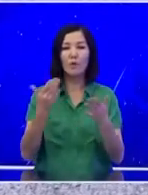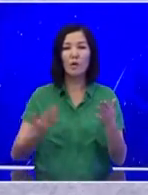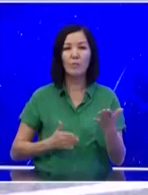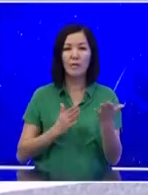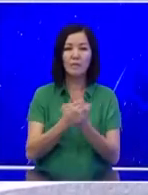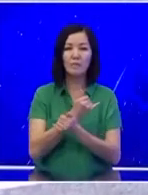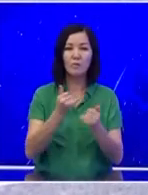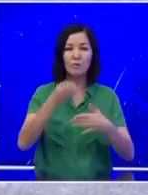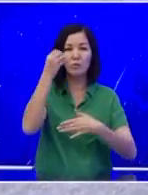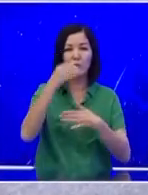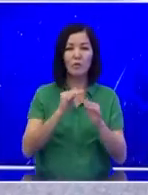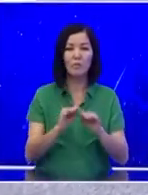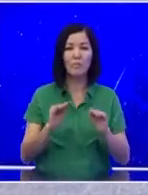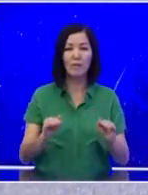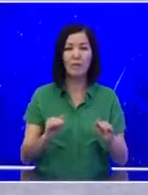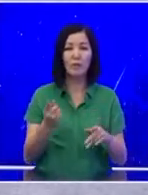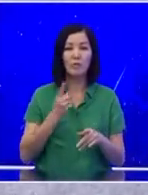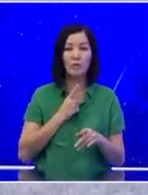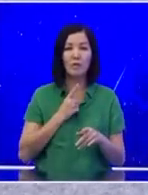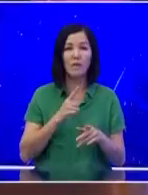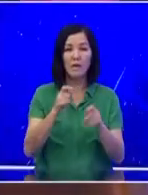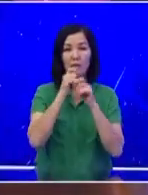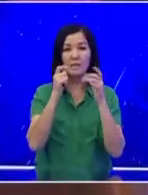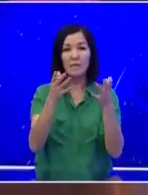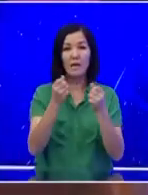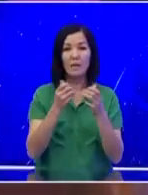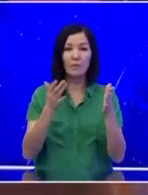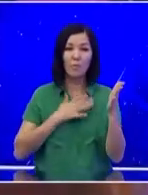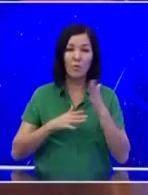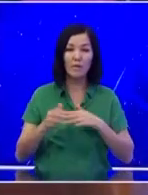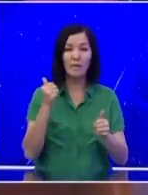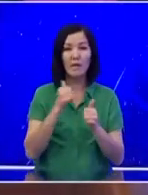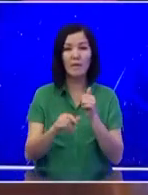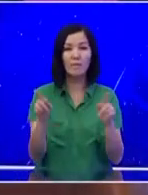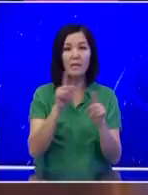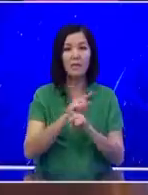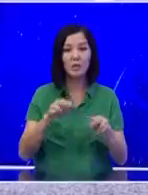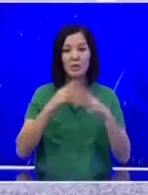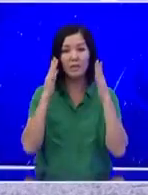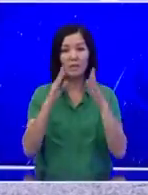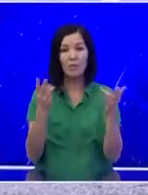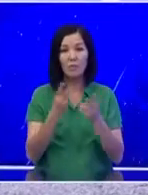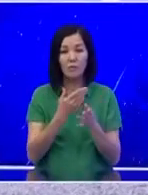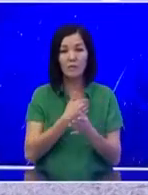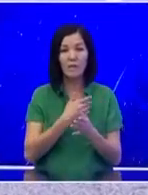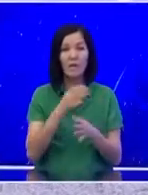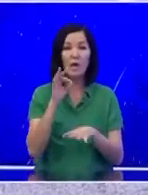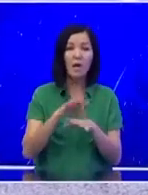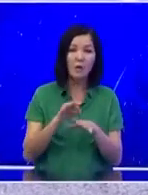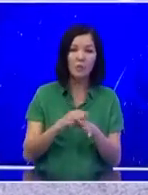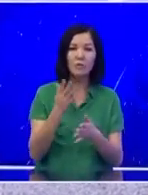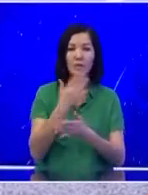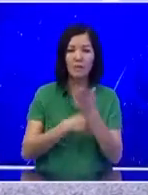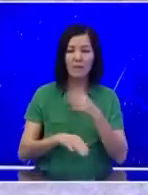көрсету орталығының бүлдіршіндері асыға күтеді, сыйлық алам деп қуанады. Әрбірі ерекше назарда болғысы келеді. Сауы да сырқаты да осы